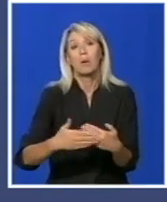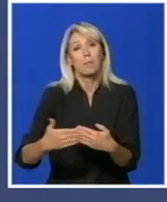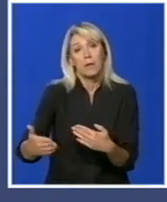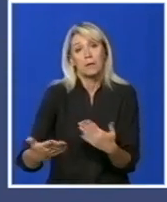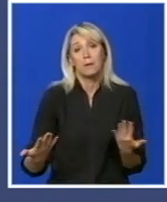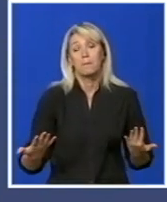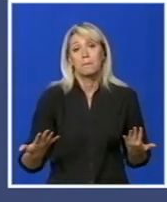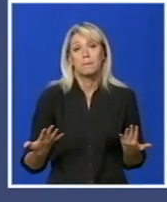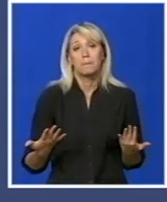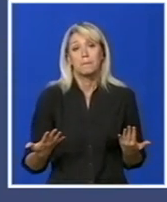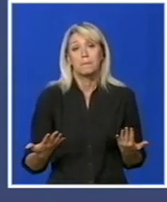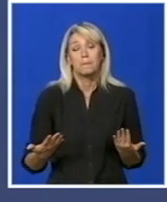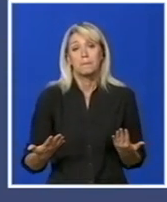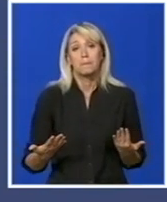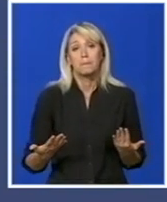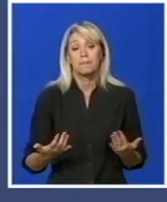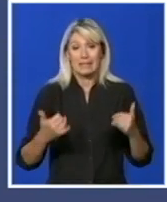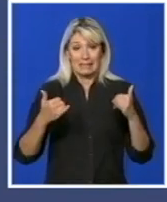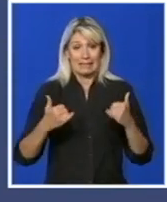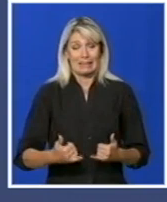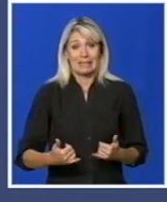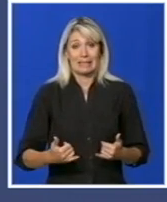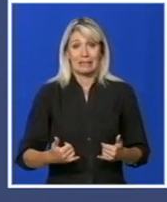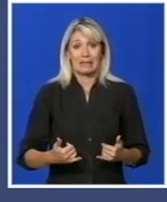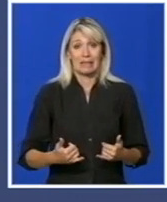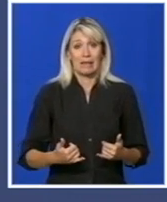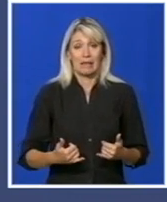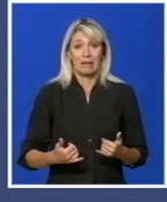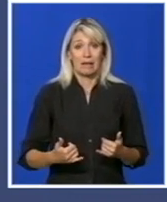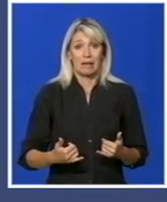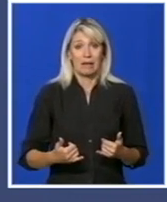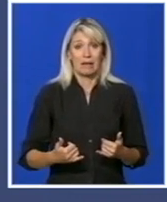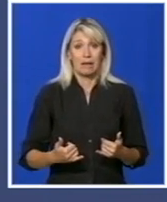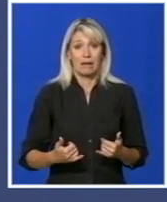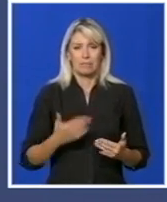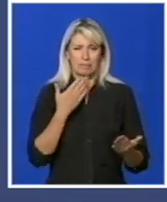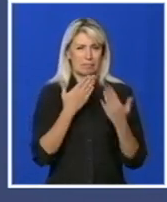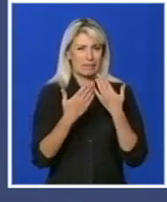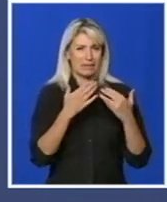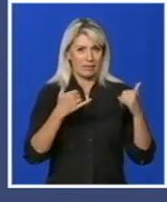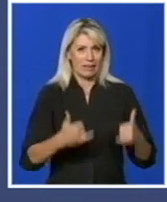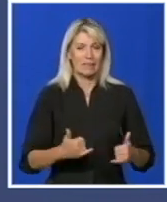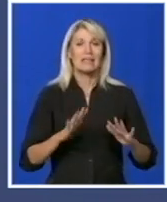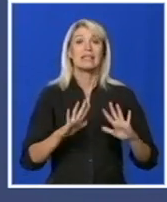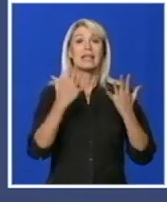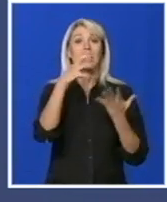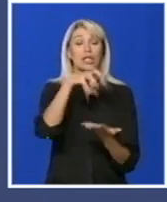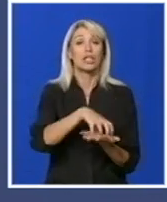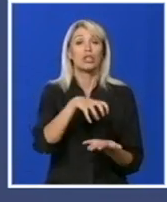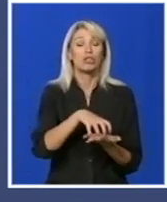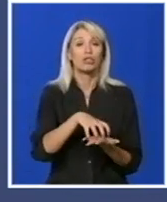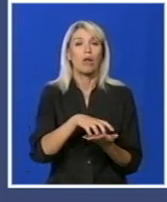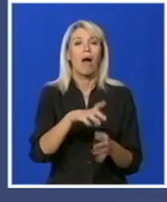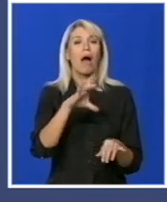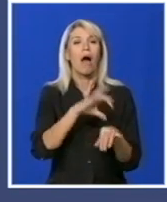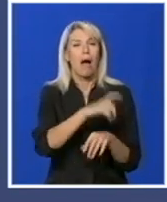periodu. U ovom trenutku, na sednici danas kriznog štaba, epidemiolozi